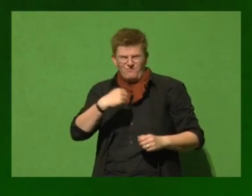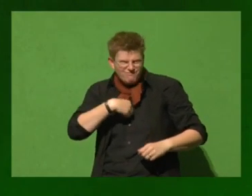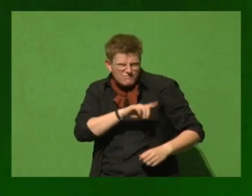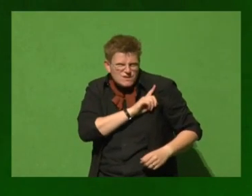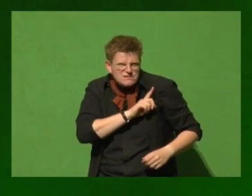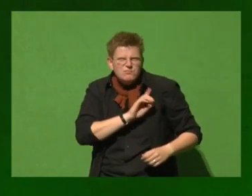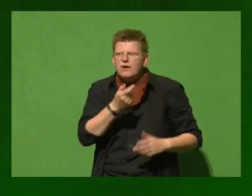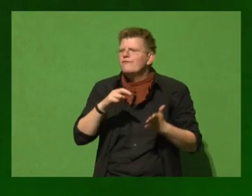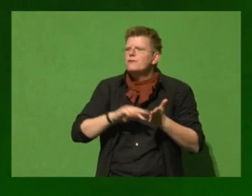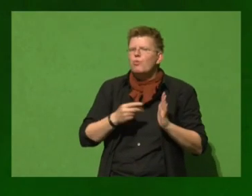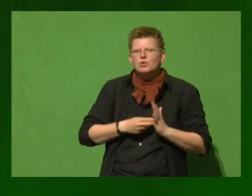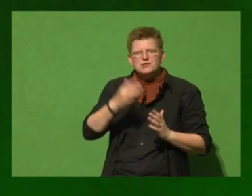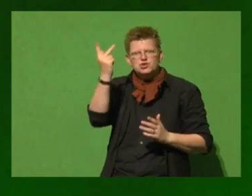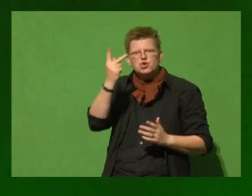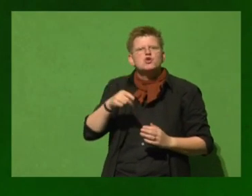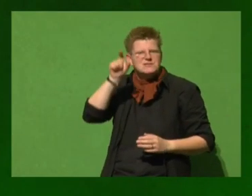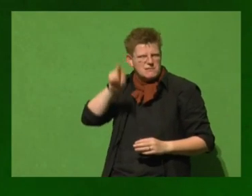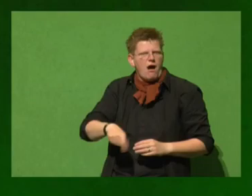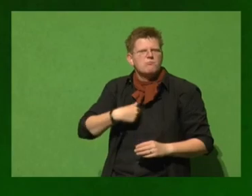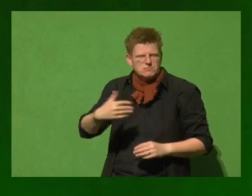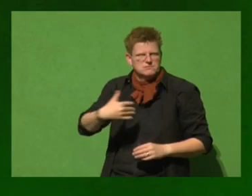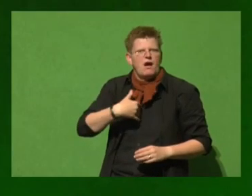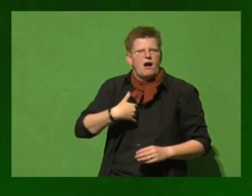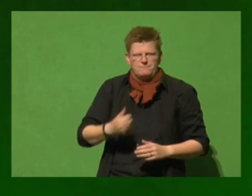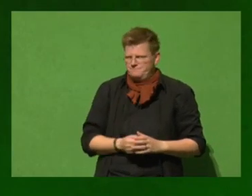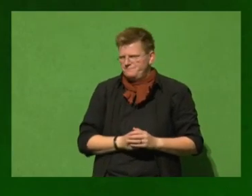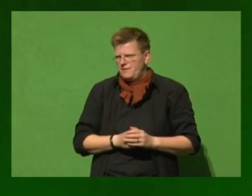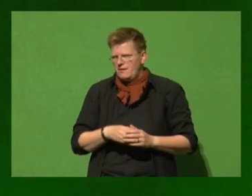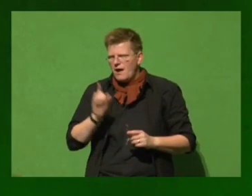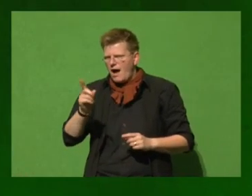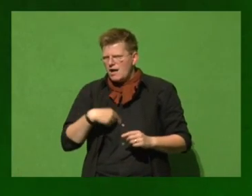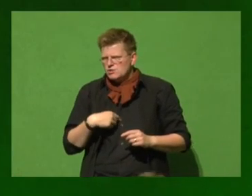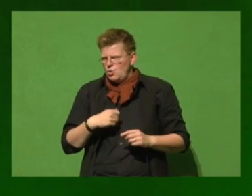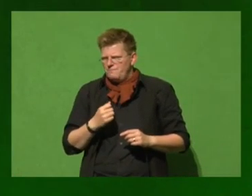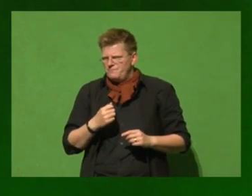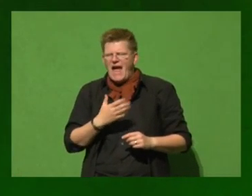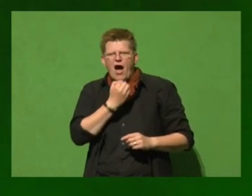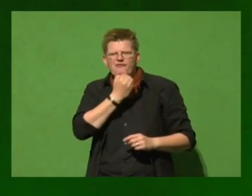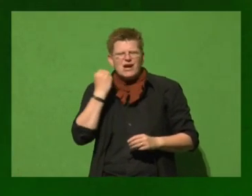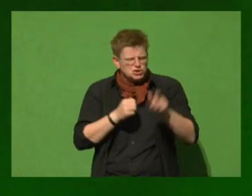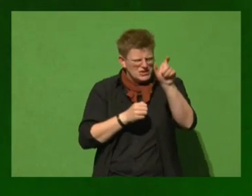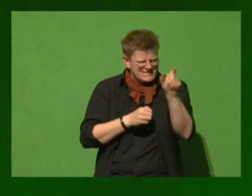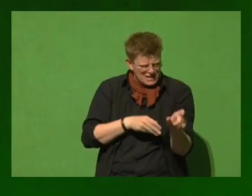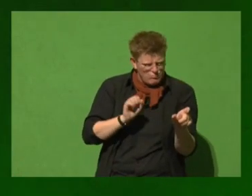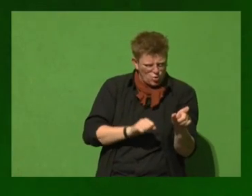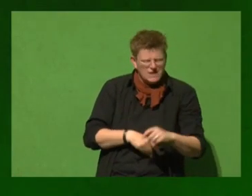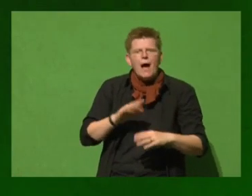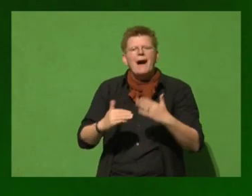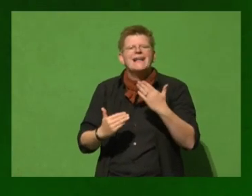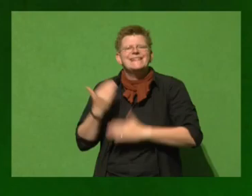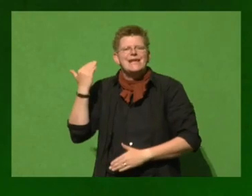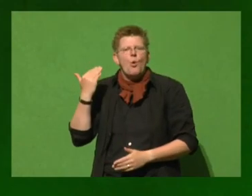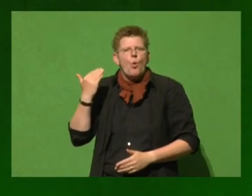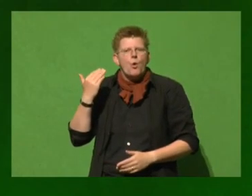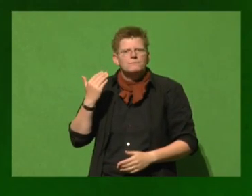Künstler wollte ich als erstes fragen, also Faschisten gehen, nur Neofaschisten nicht. Oder was ist denn mit dem, was Faschismus